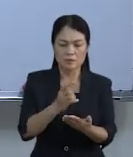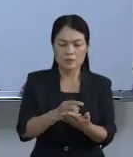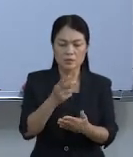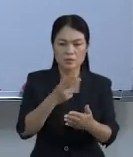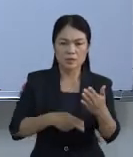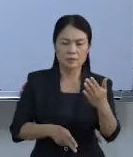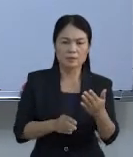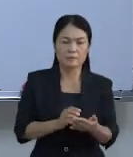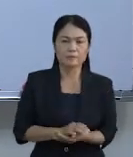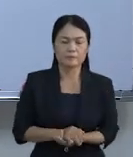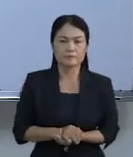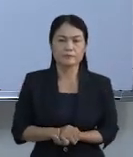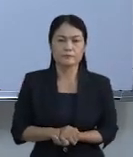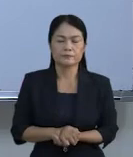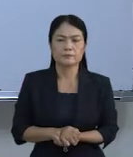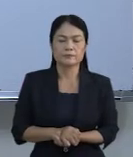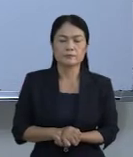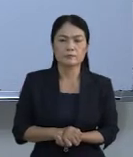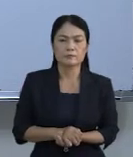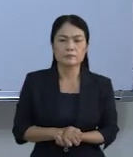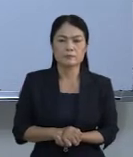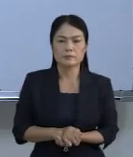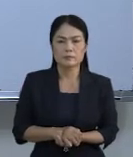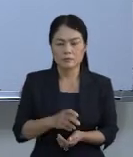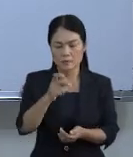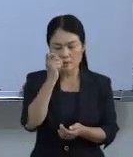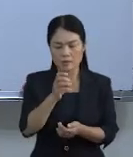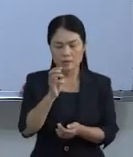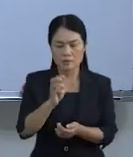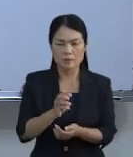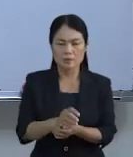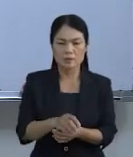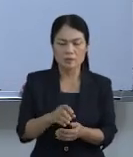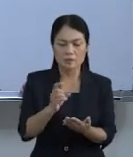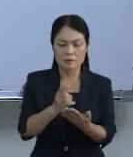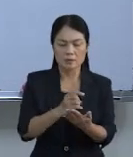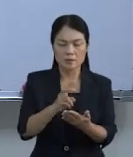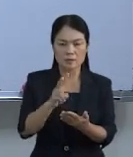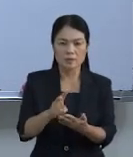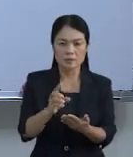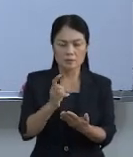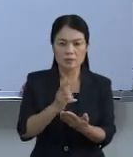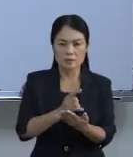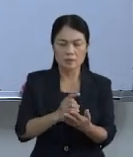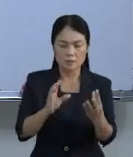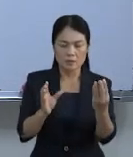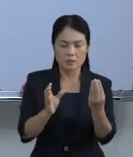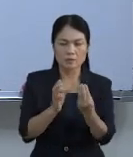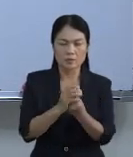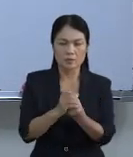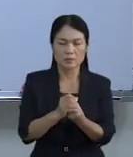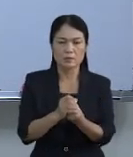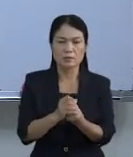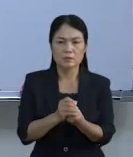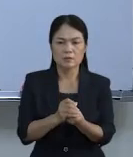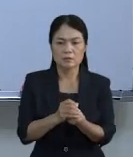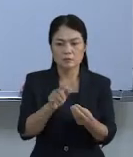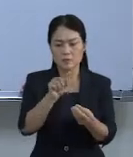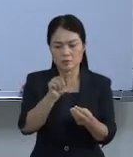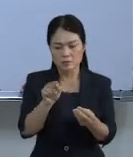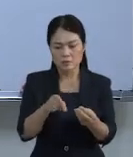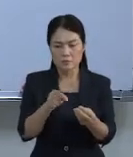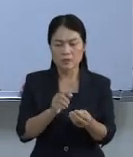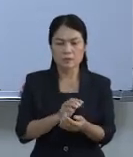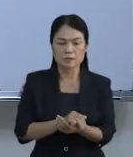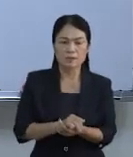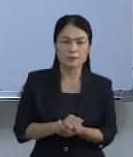con và kết tịnh với con và mê riêng tí pì cứ mê riêng chấm nuôn tu sập hiệp nè con nè